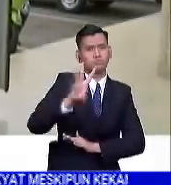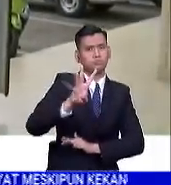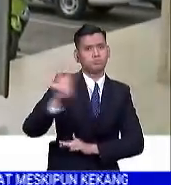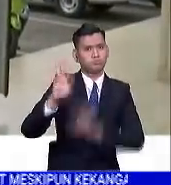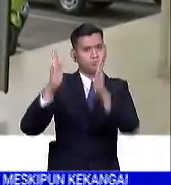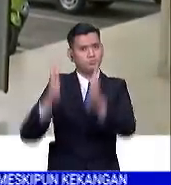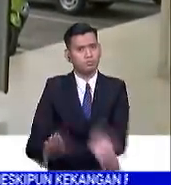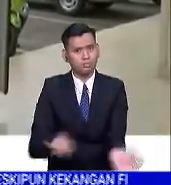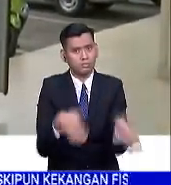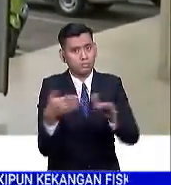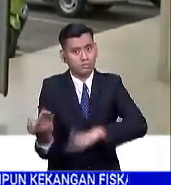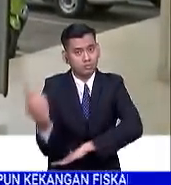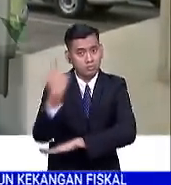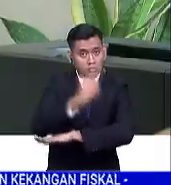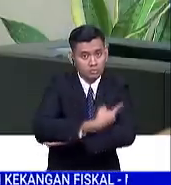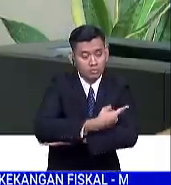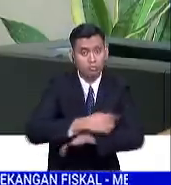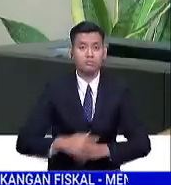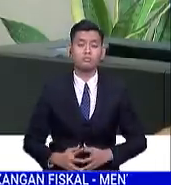kes kematian harian.